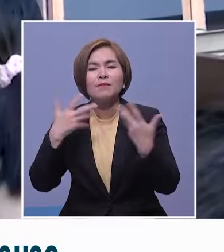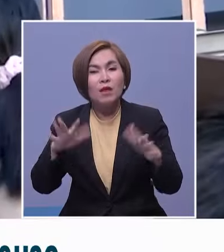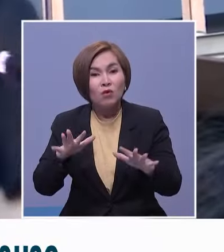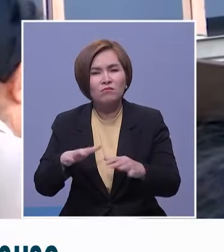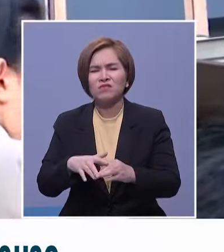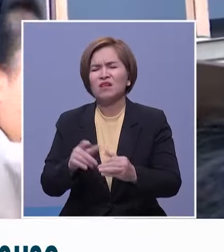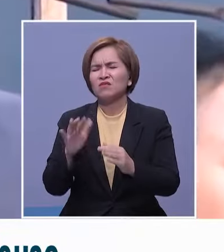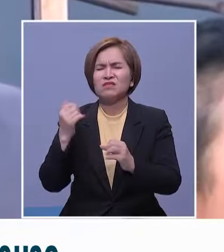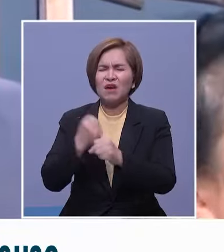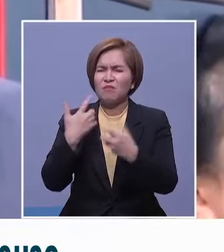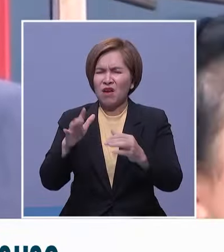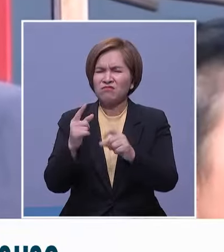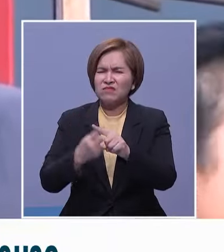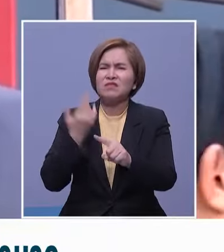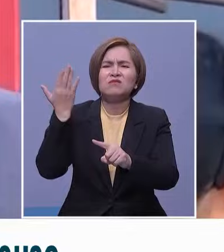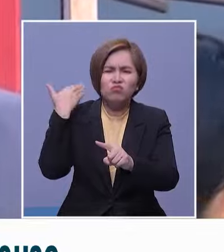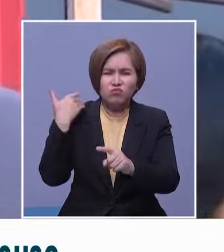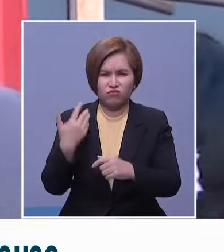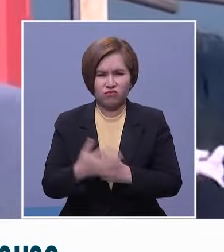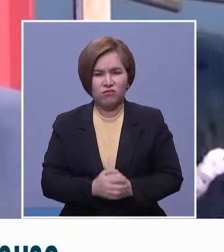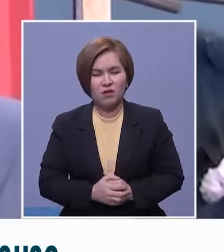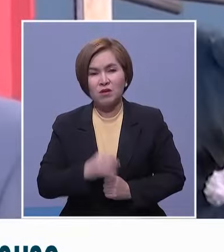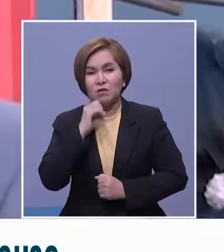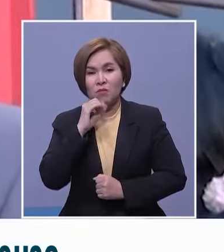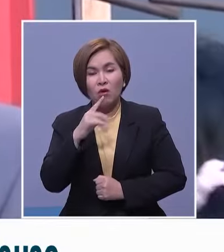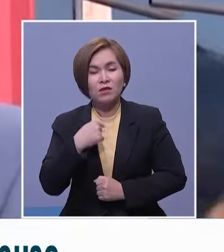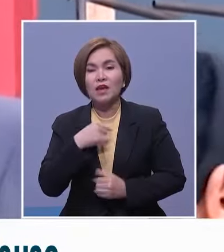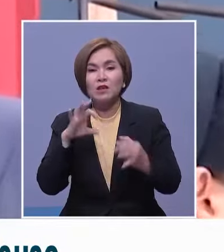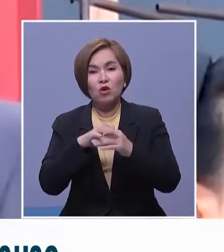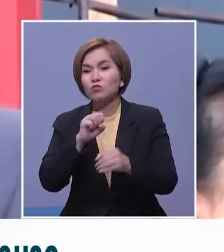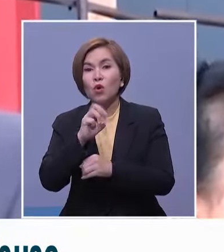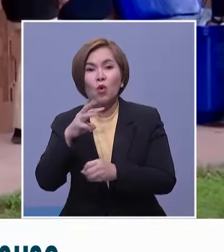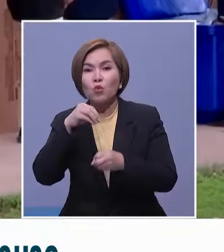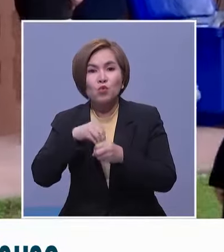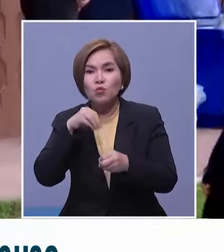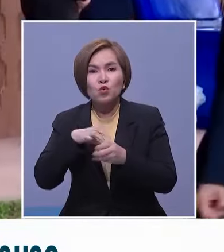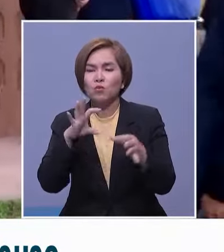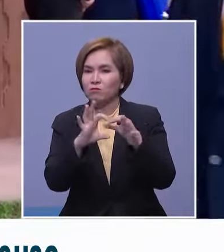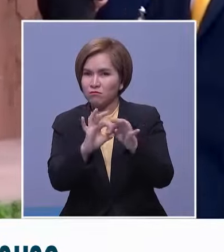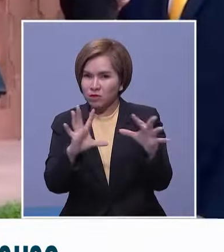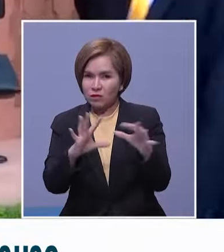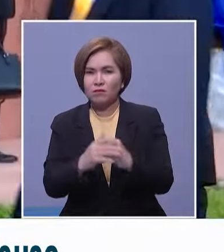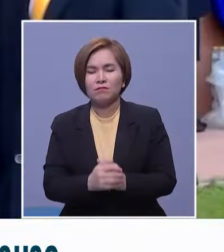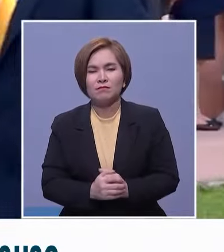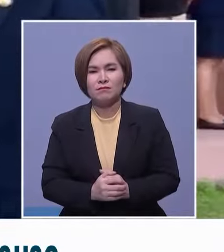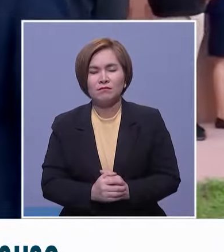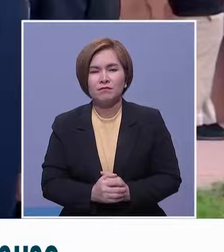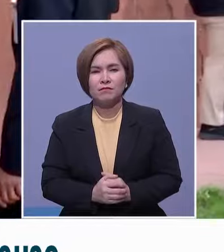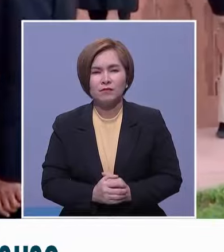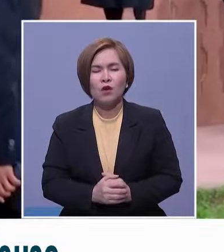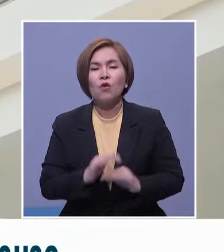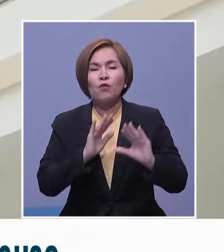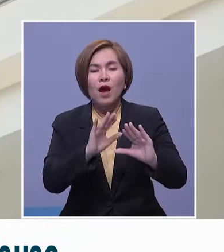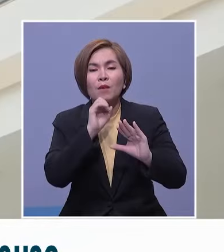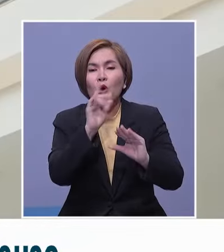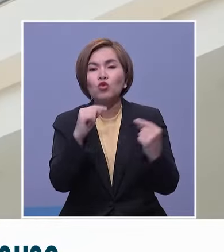แล้วฮะนะแล้วยืนยันอีกครั้งว่าไม่ใช่เรื่องของสว.ที่จะอยู่ไม่อยู่นะครับทางรายการเนี่ยช่วยบอกกก